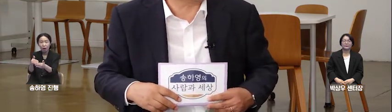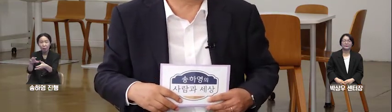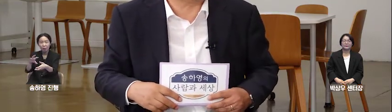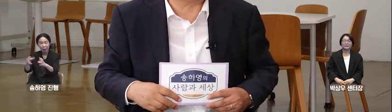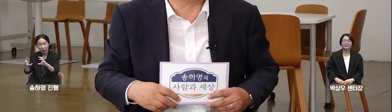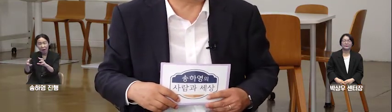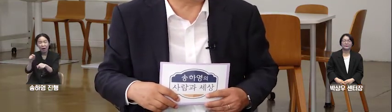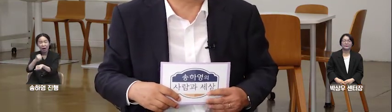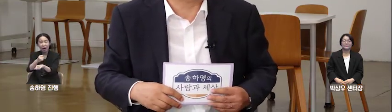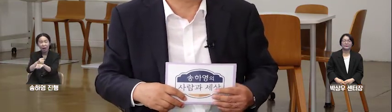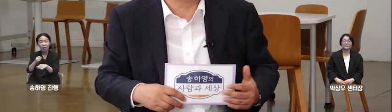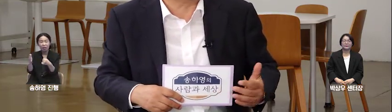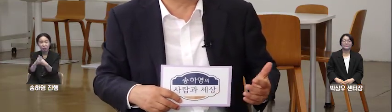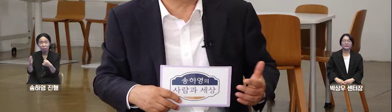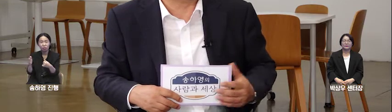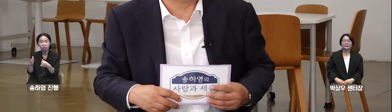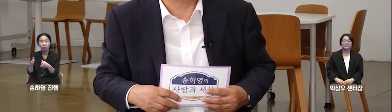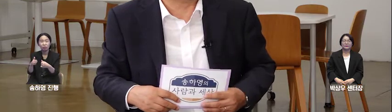주춤하는 것 같으니까